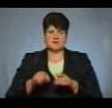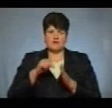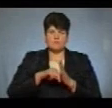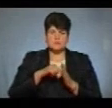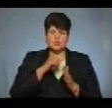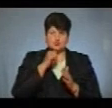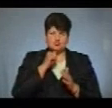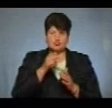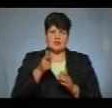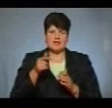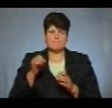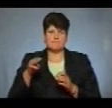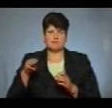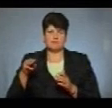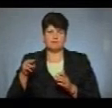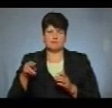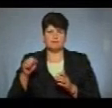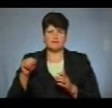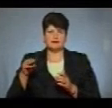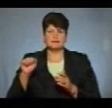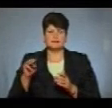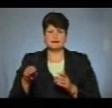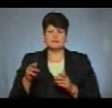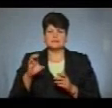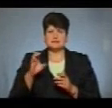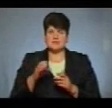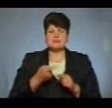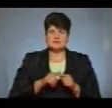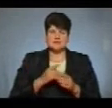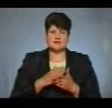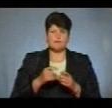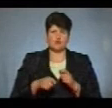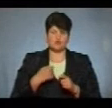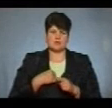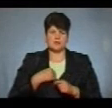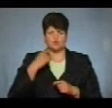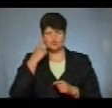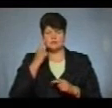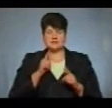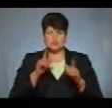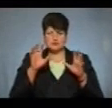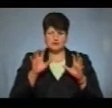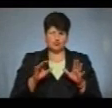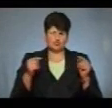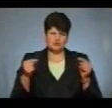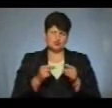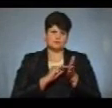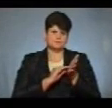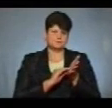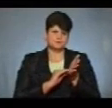цукру чи там, на ГПТЦ. Ну, на нашу думку, це є порушення, тому що Згідно закону чітко передбачено,